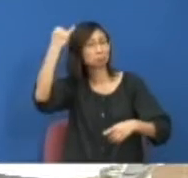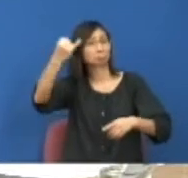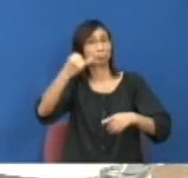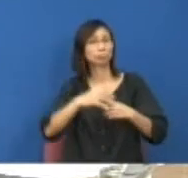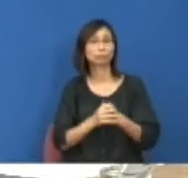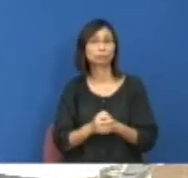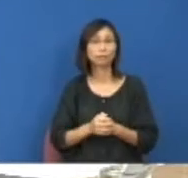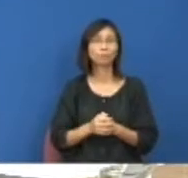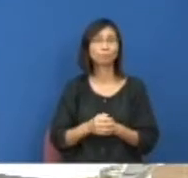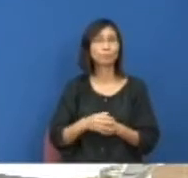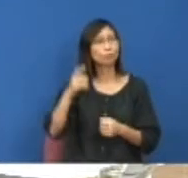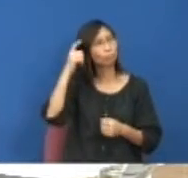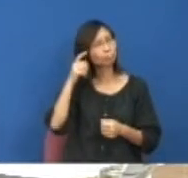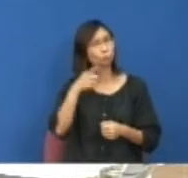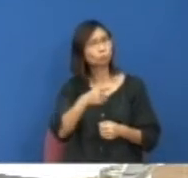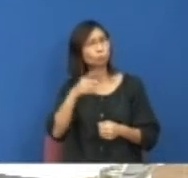呢個